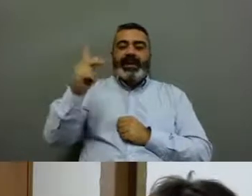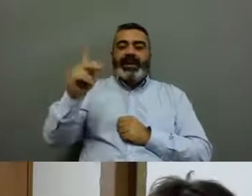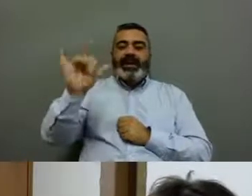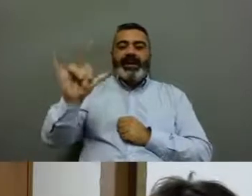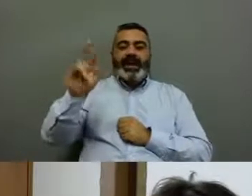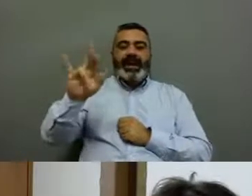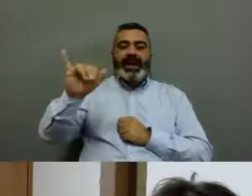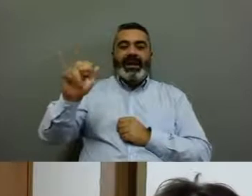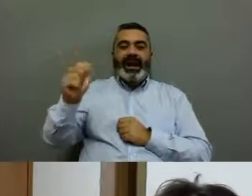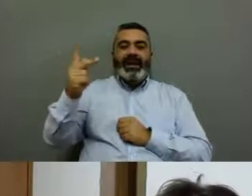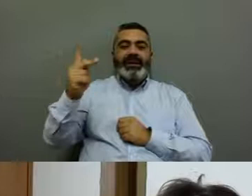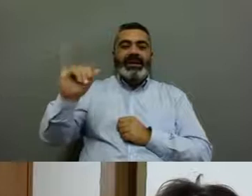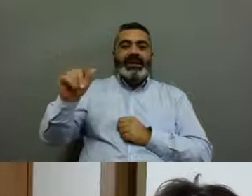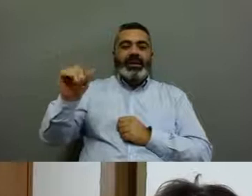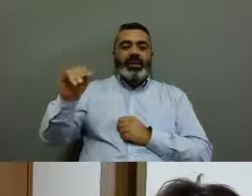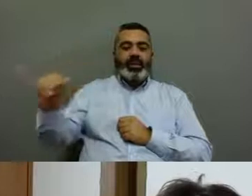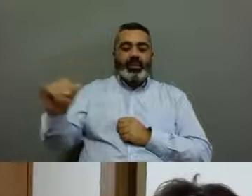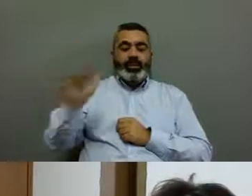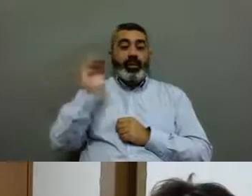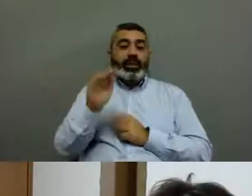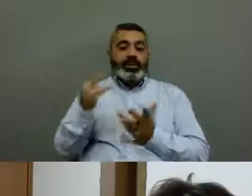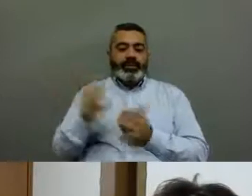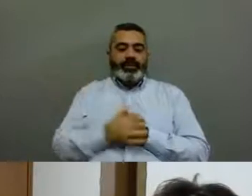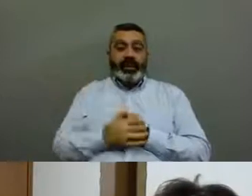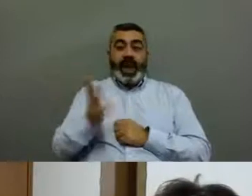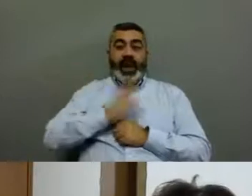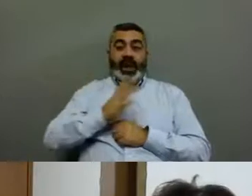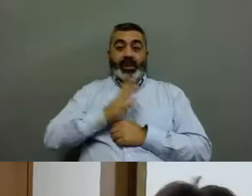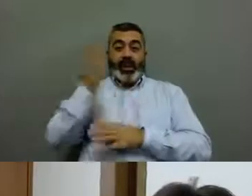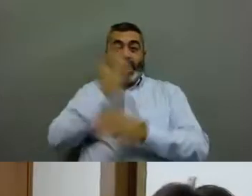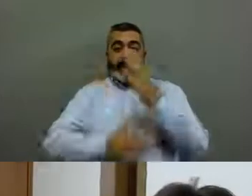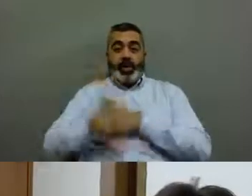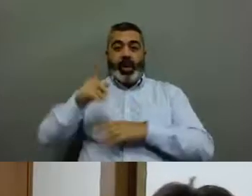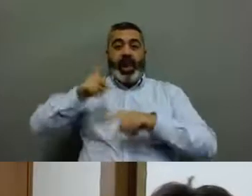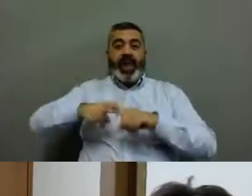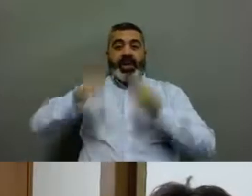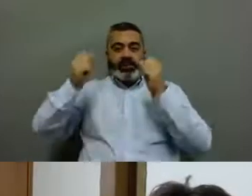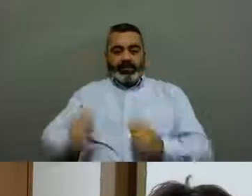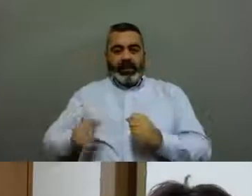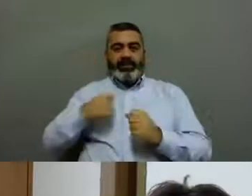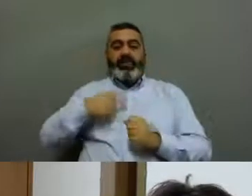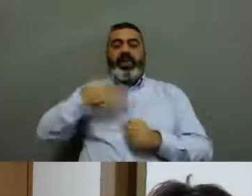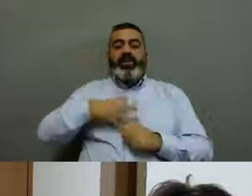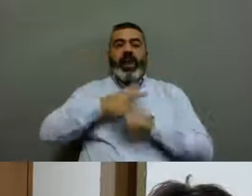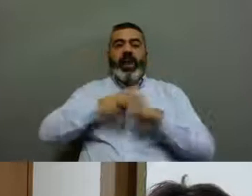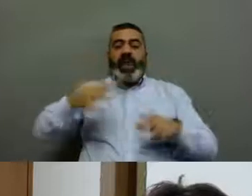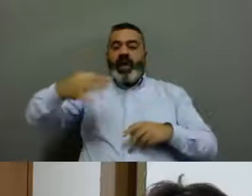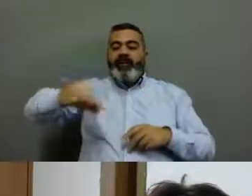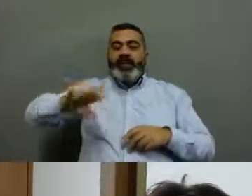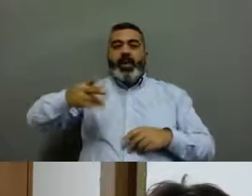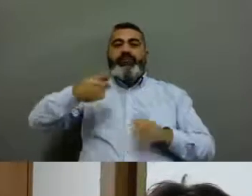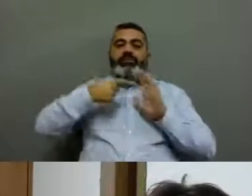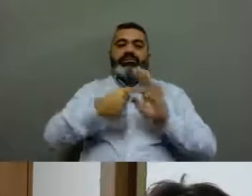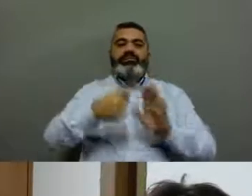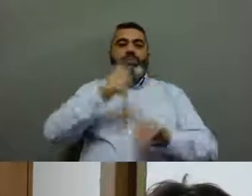είναι ένα ανάπηρο άτομο που ζει στην Ελλάδα να προσδιορίσει το φύλο του. Πόσο ορατά είναι